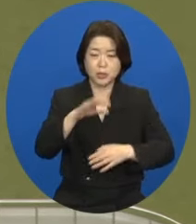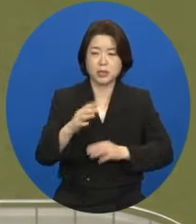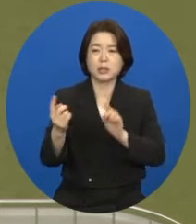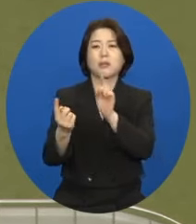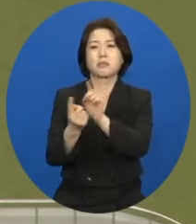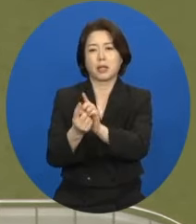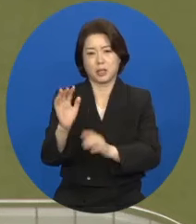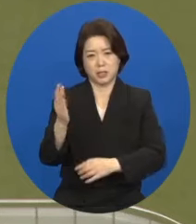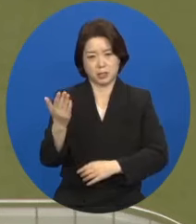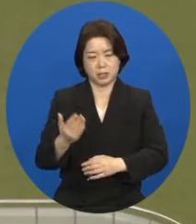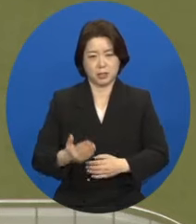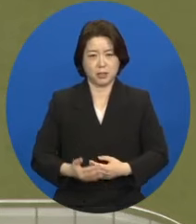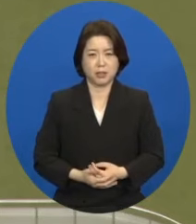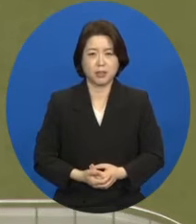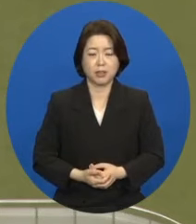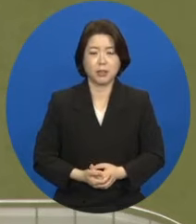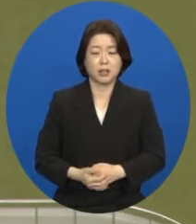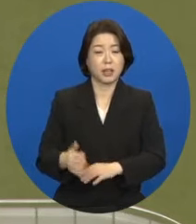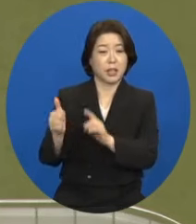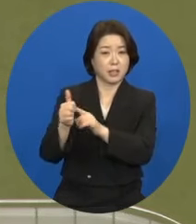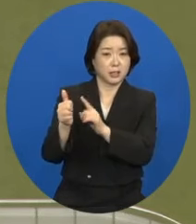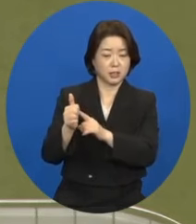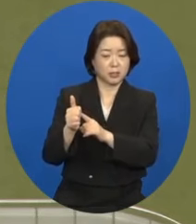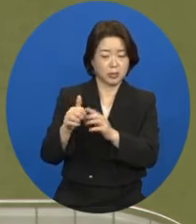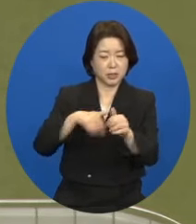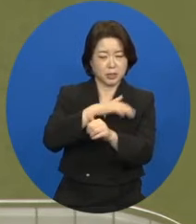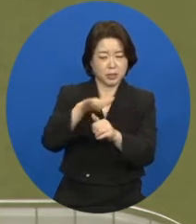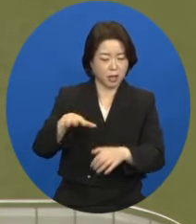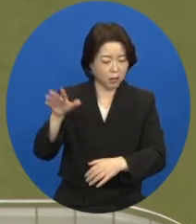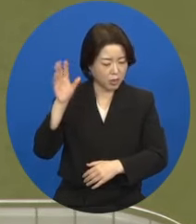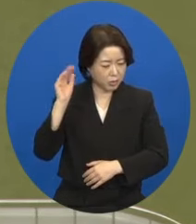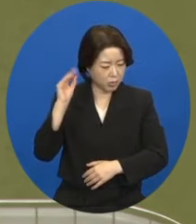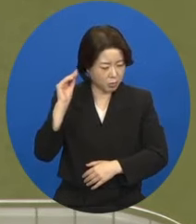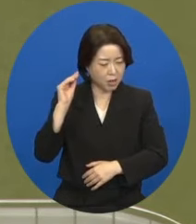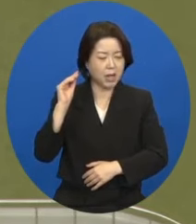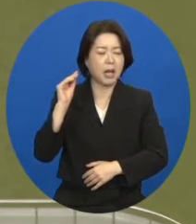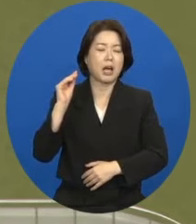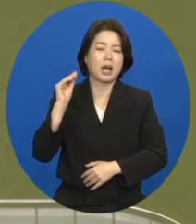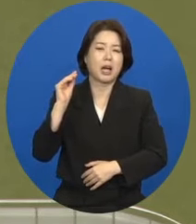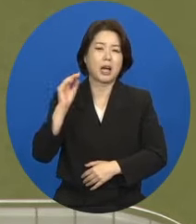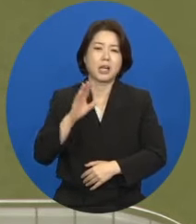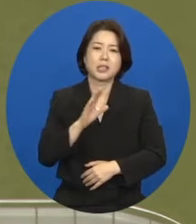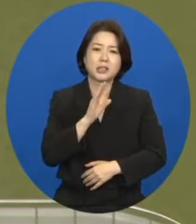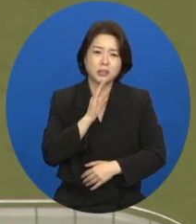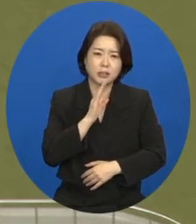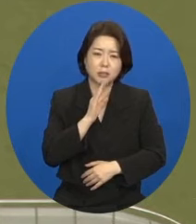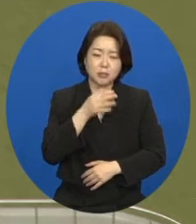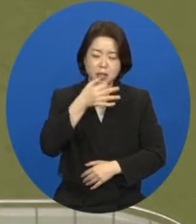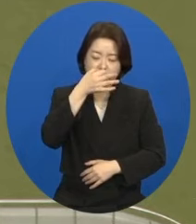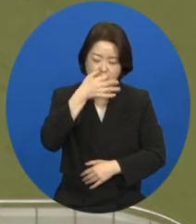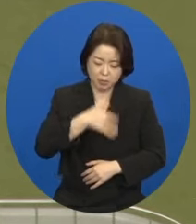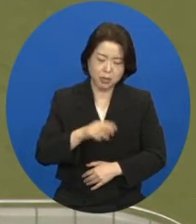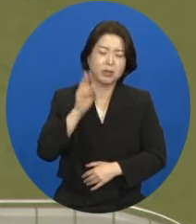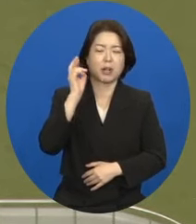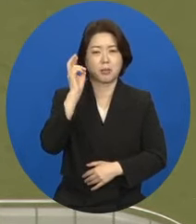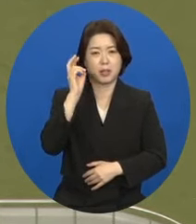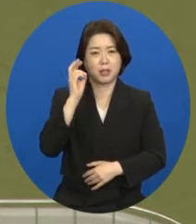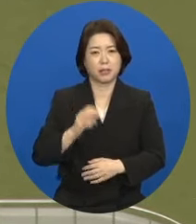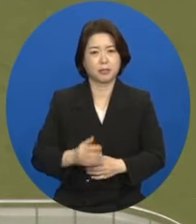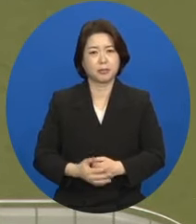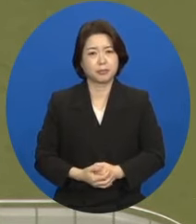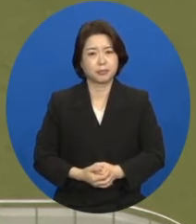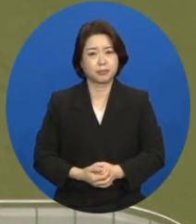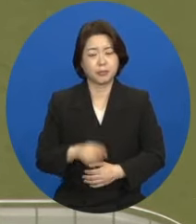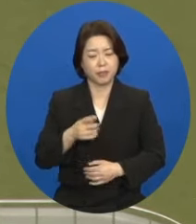만나게 되었습니다. 그분의 사정을 듣고 들어보니 정말 힘드셨겠다,